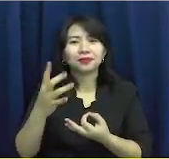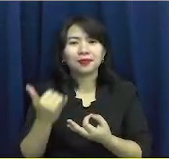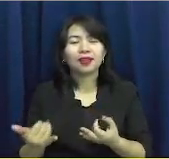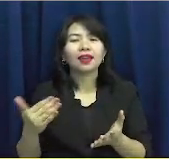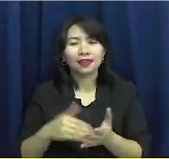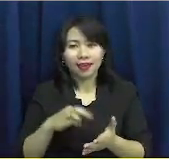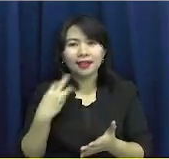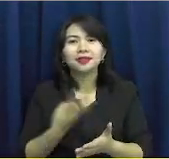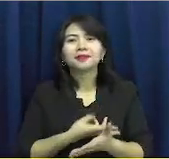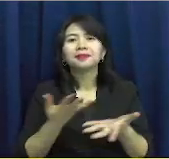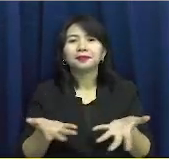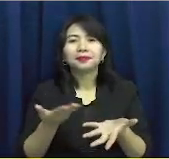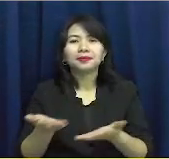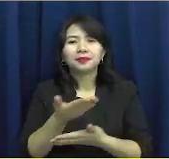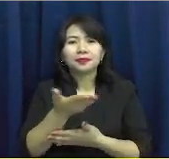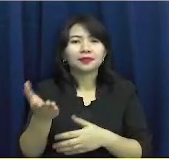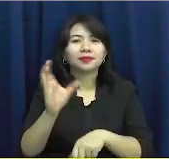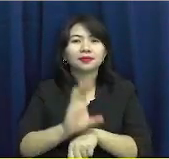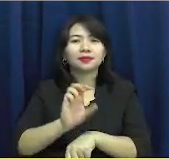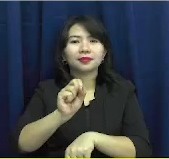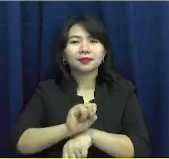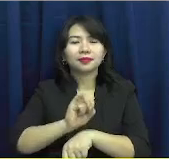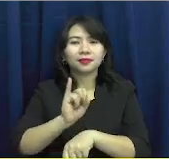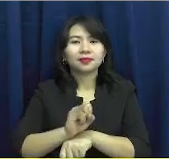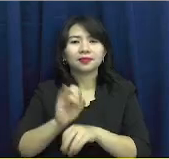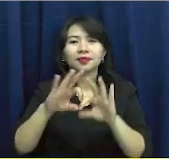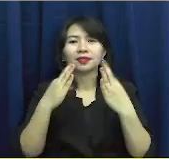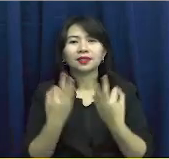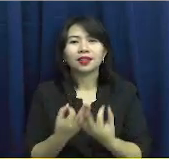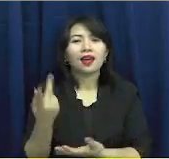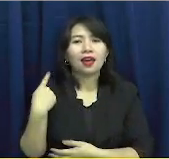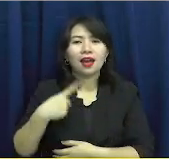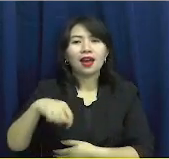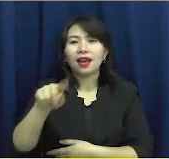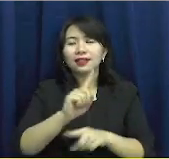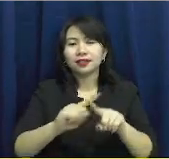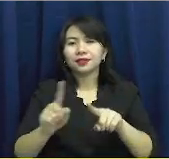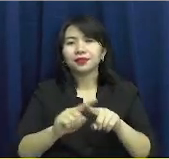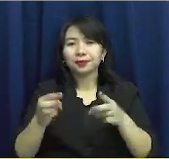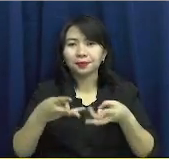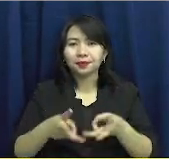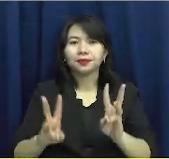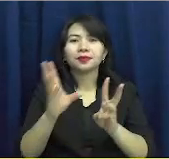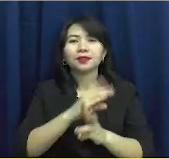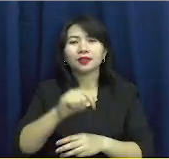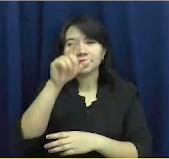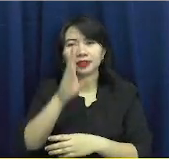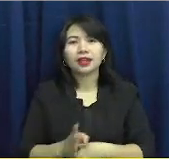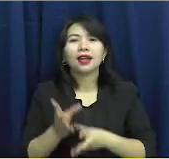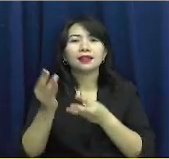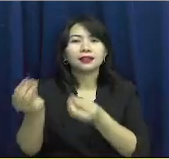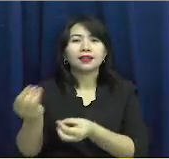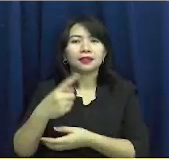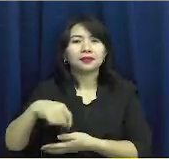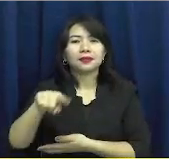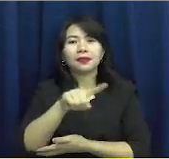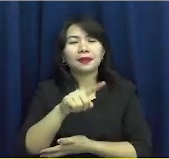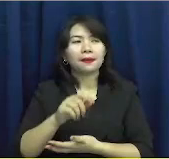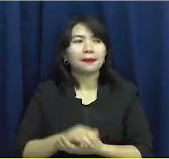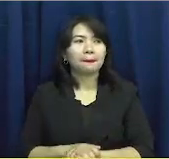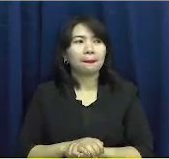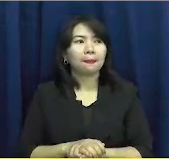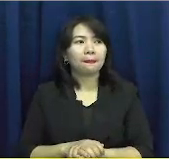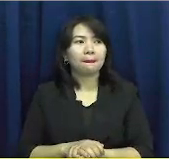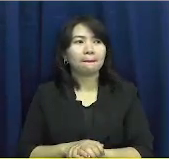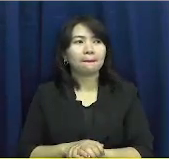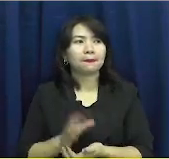to encourage everyone, CSI family, iba ang pinagkakatiwala sa atin at ipinagkakaloob sa atin ng Panginoon. You see, maliwanag